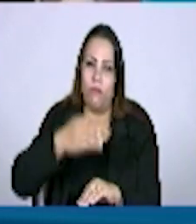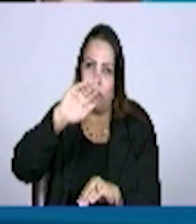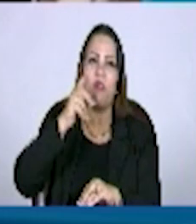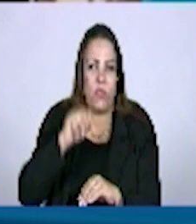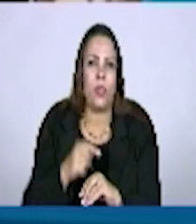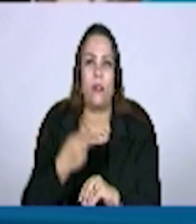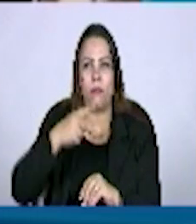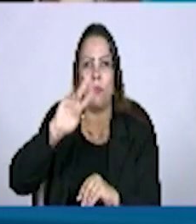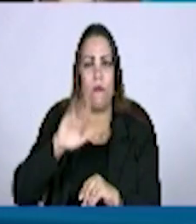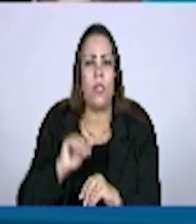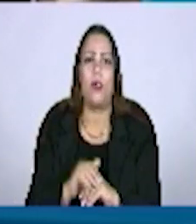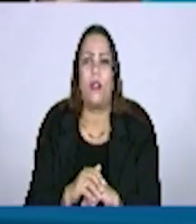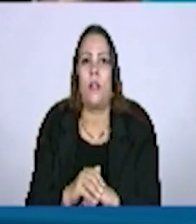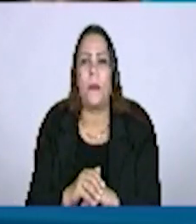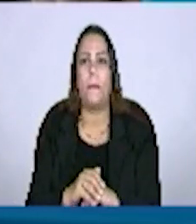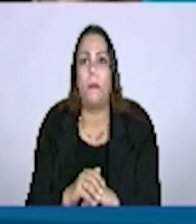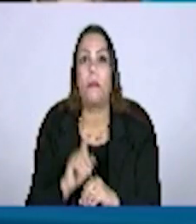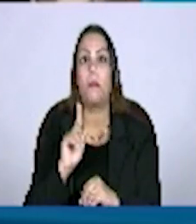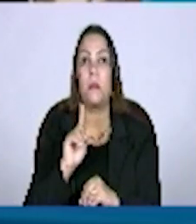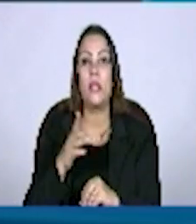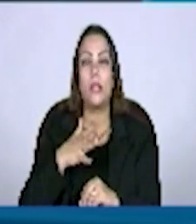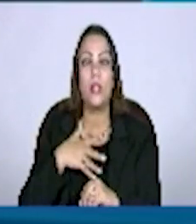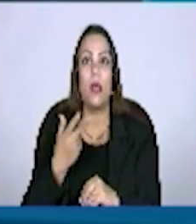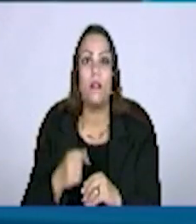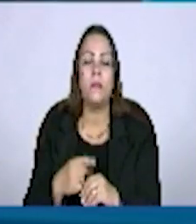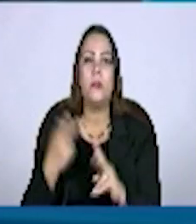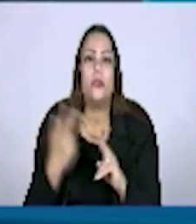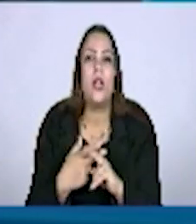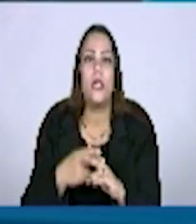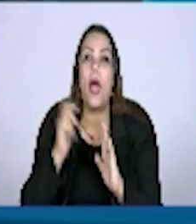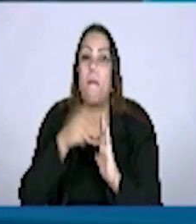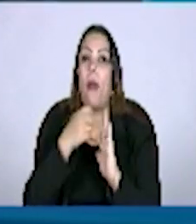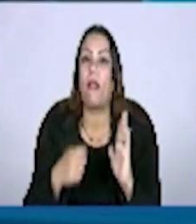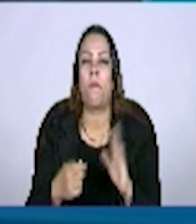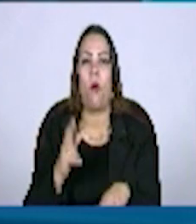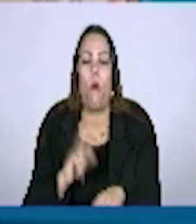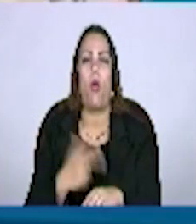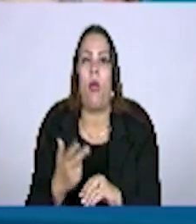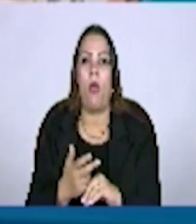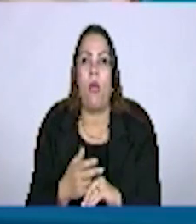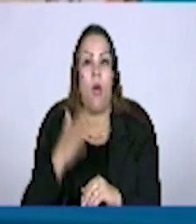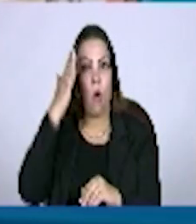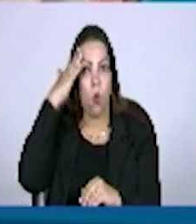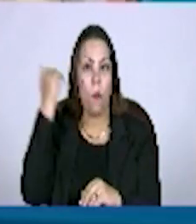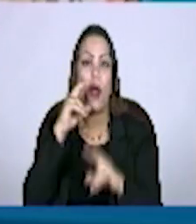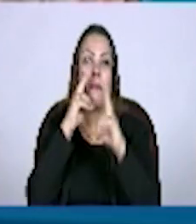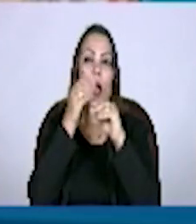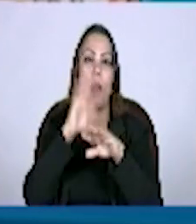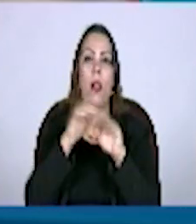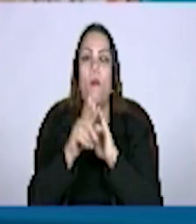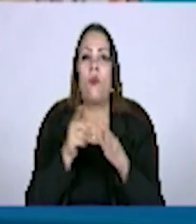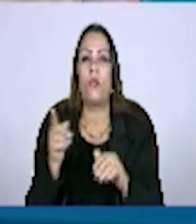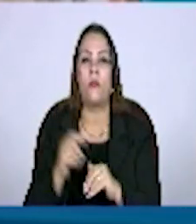لاعلى ا ده اللي دفع بعض الكتاب وال الخبراء انهم بيتكلموا في الموضوع